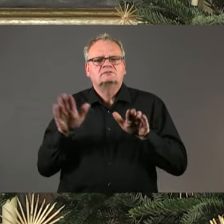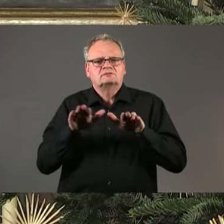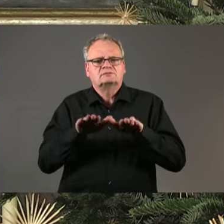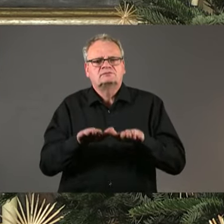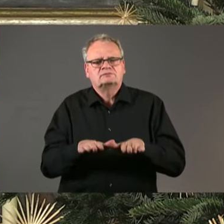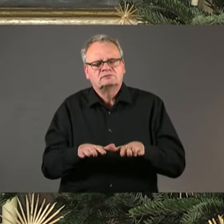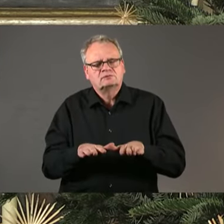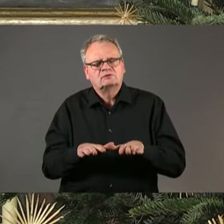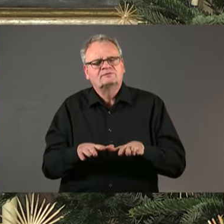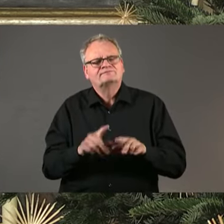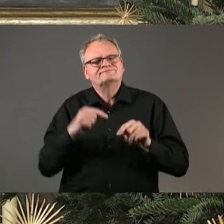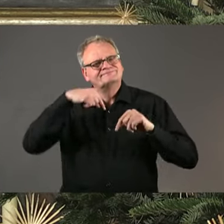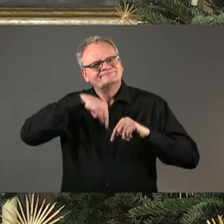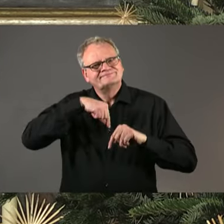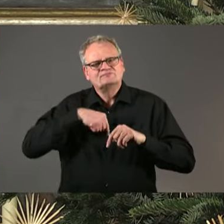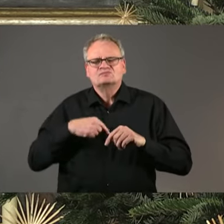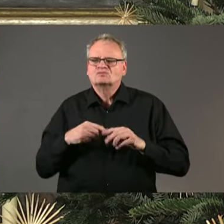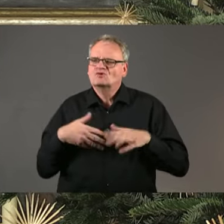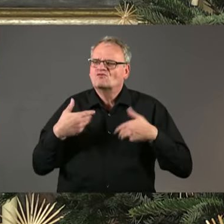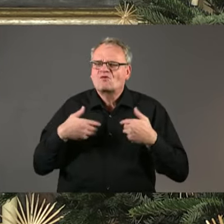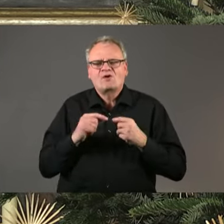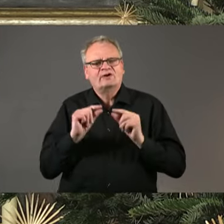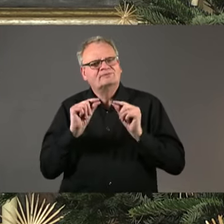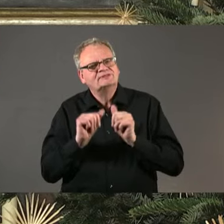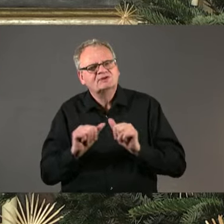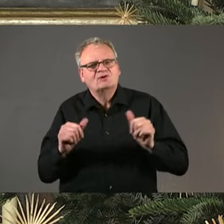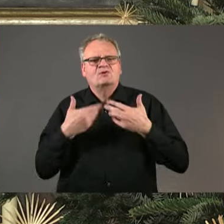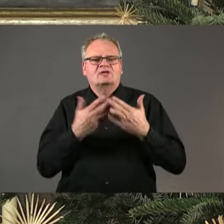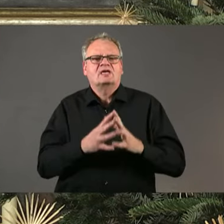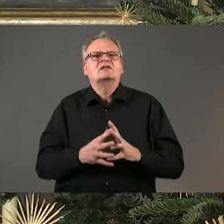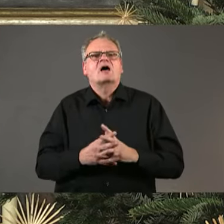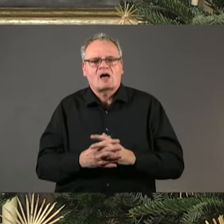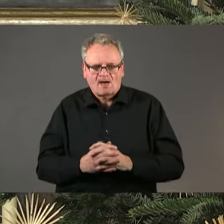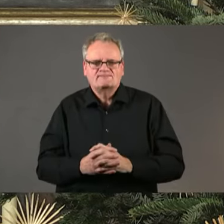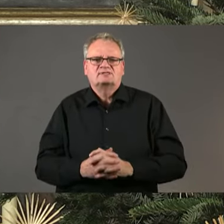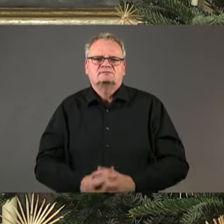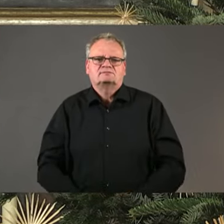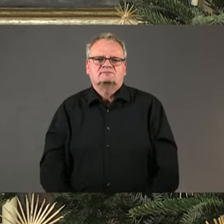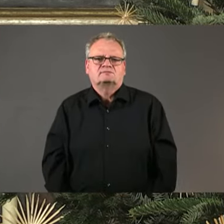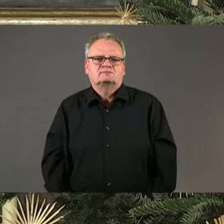ihnen Momente der Freude und des Glücks schenken. Amen.